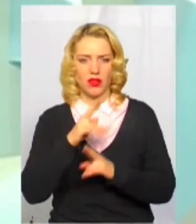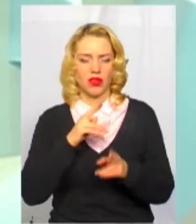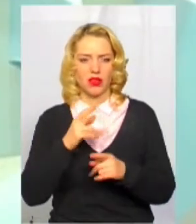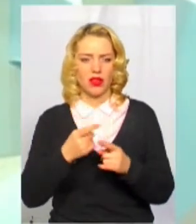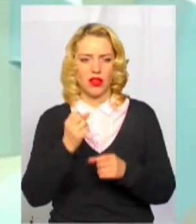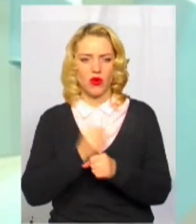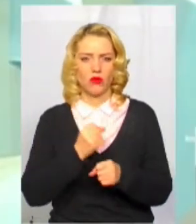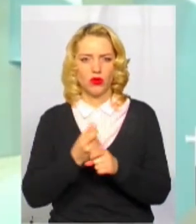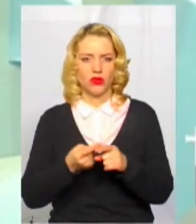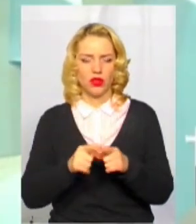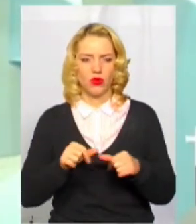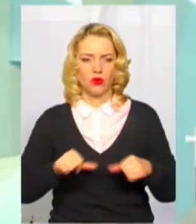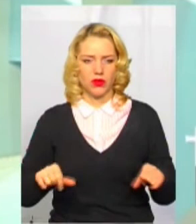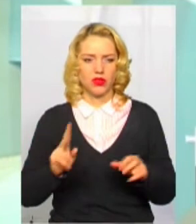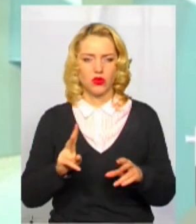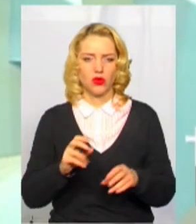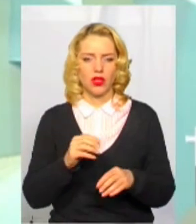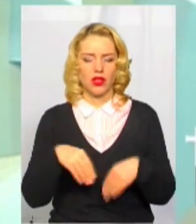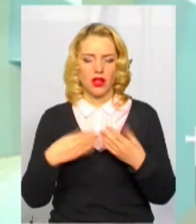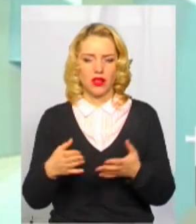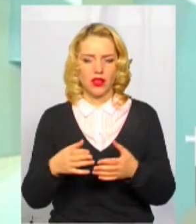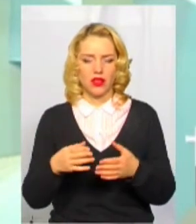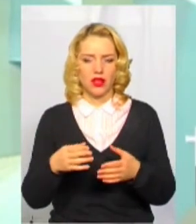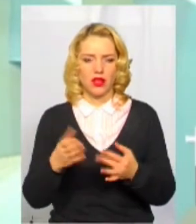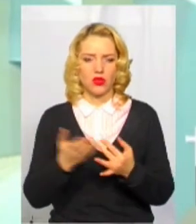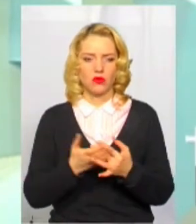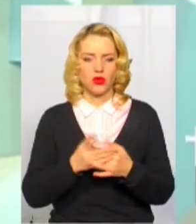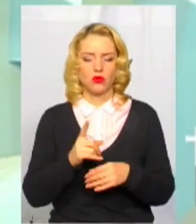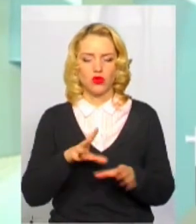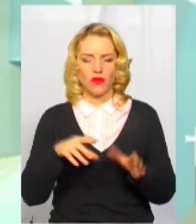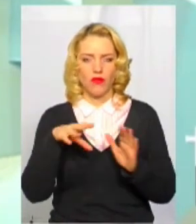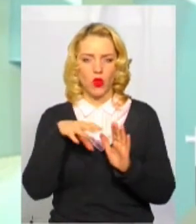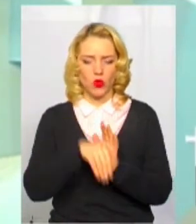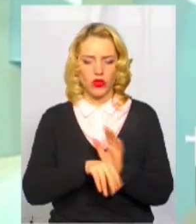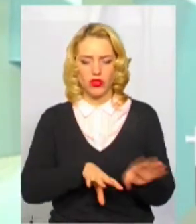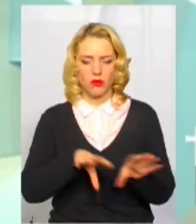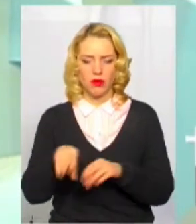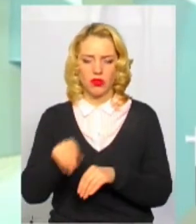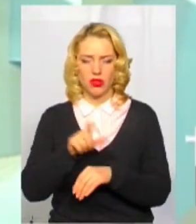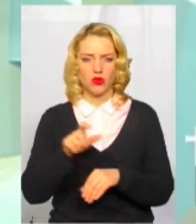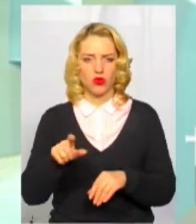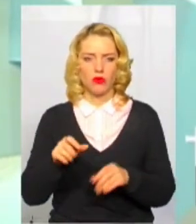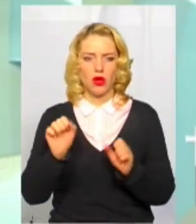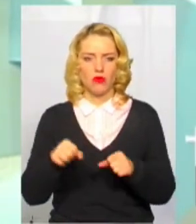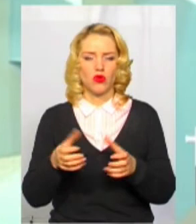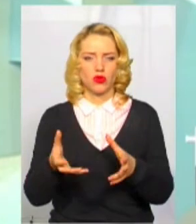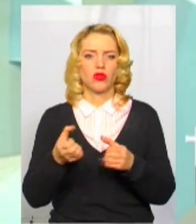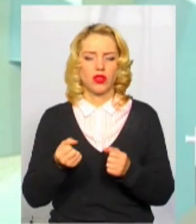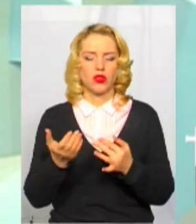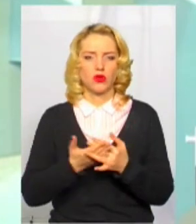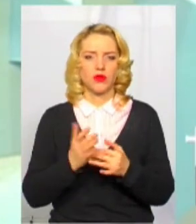тієї комісії, яка надає субсидії, тому що внутрішньо переміщені особи можуть отримувати субсидії виключно за рішенням